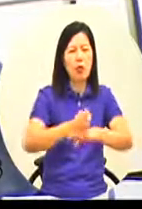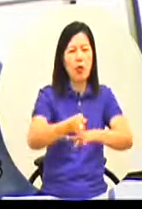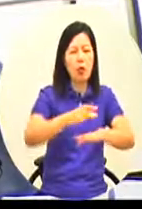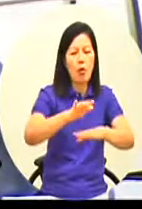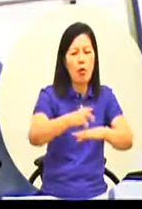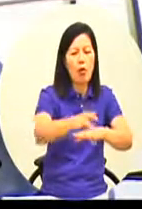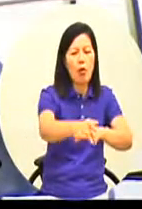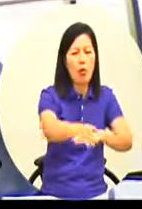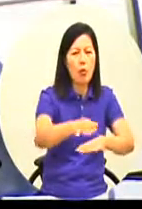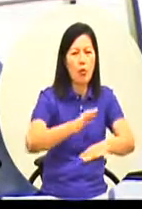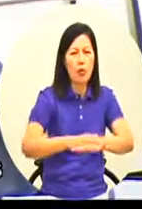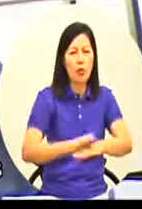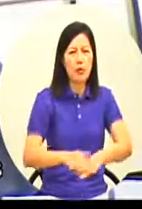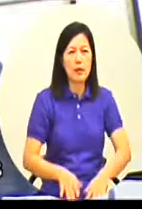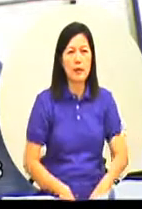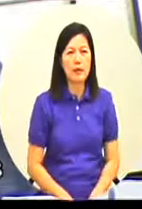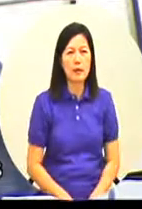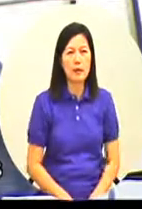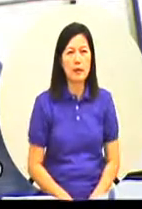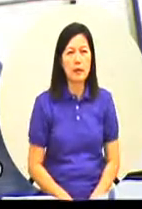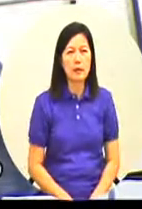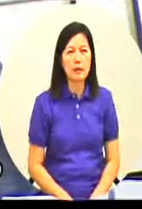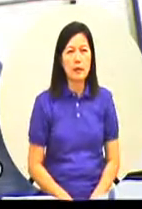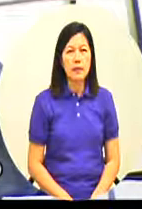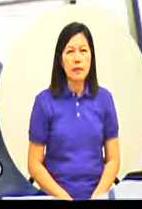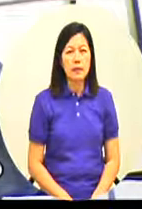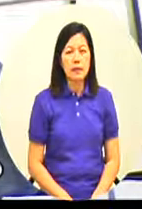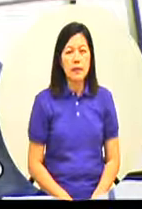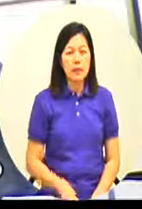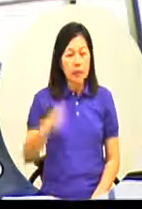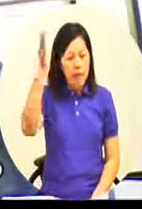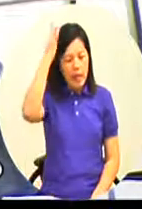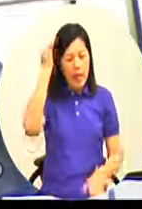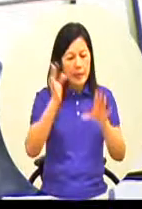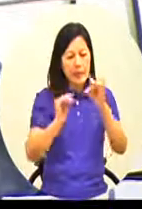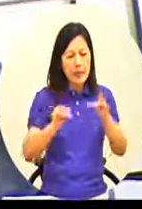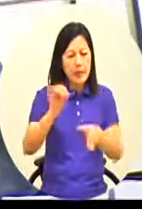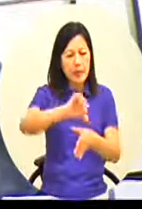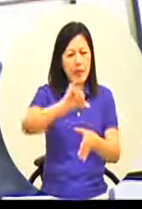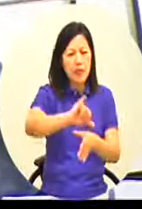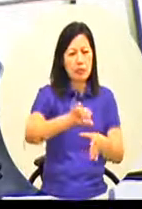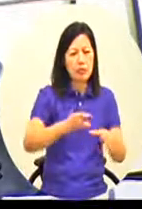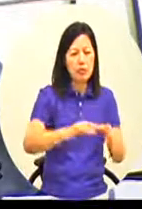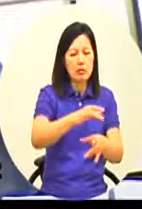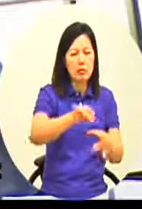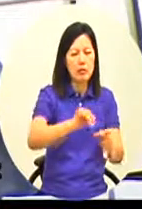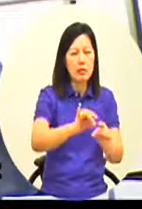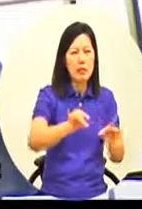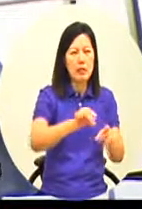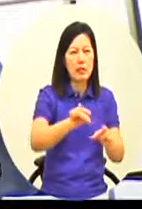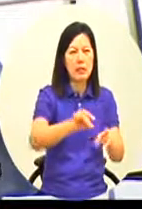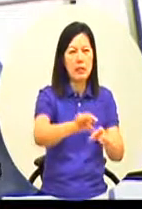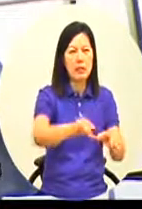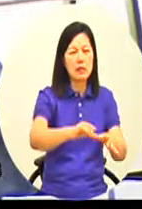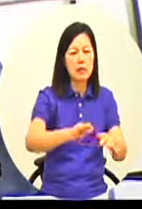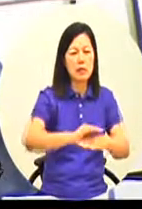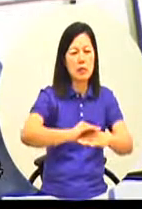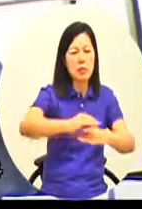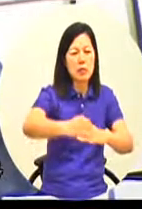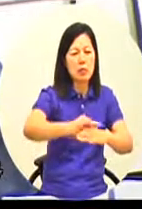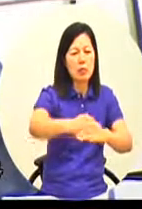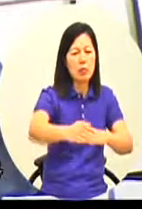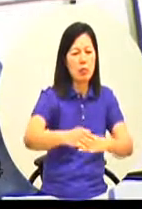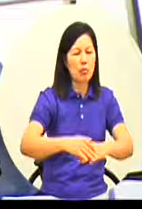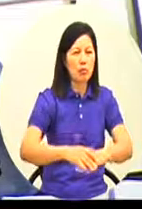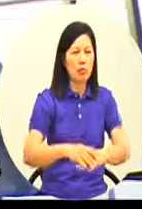一个迄个什么南马迄个电马高楼是凸起的，哦，我说真的是台湾真的很少很少